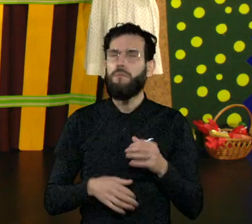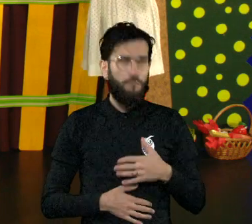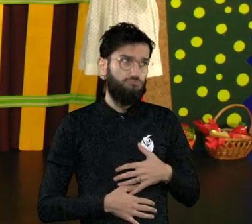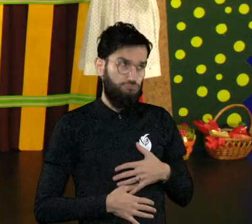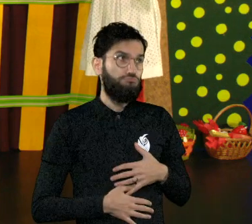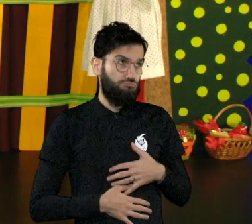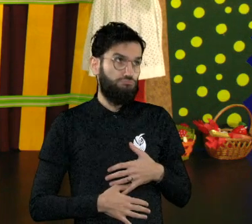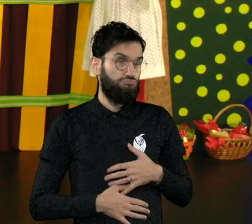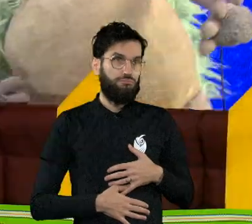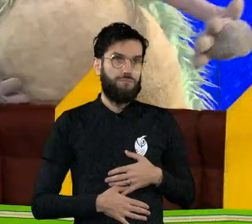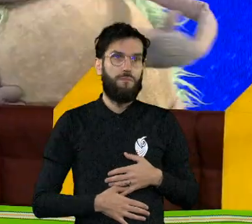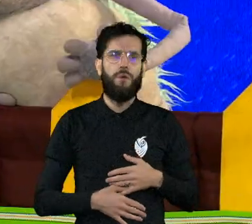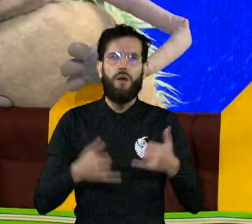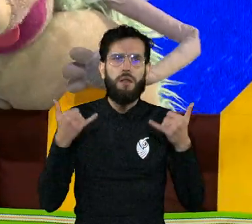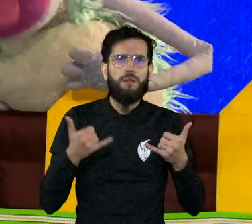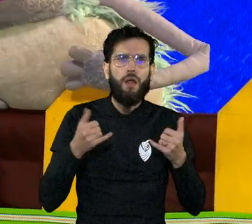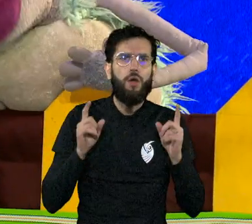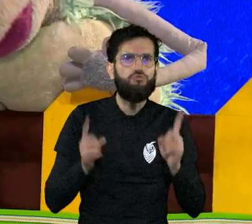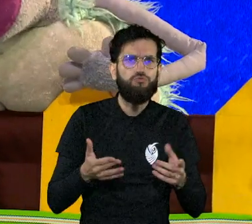No a čo teraz?